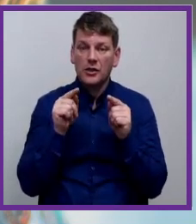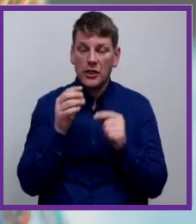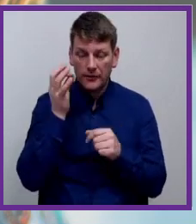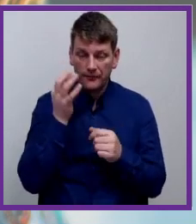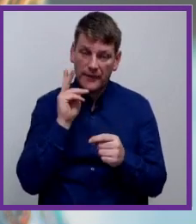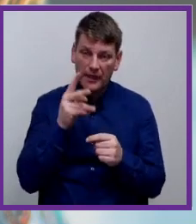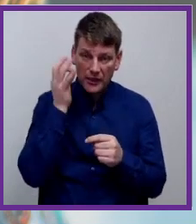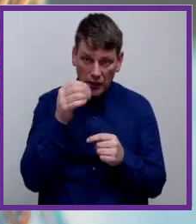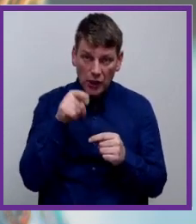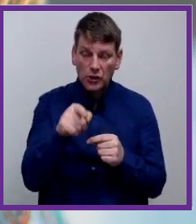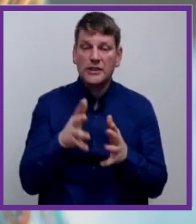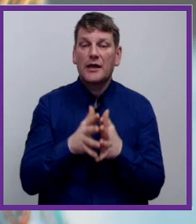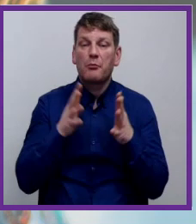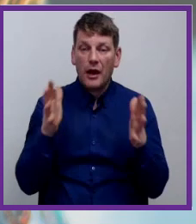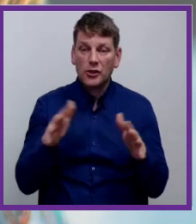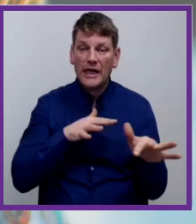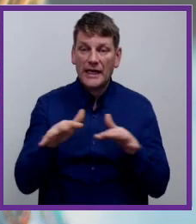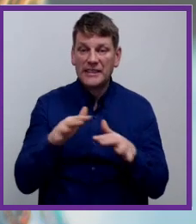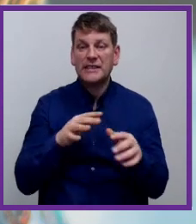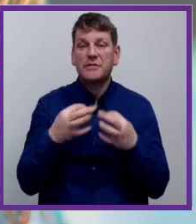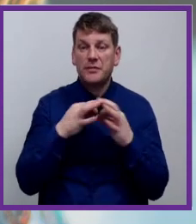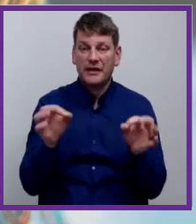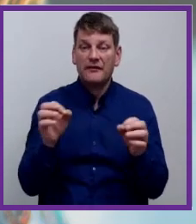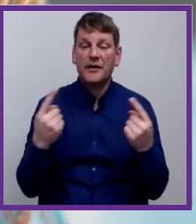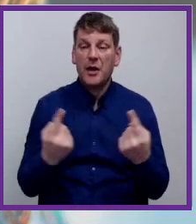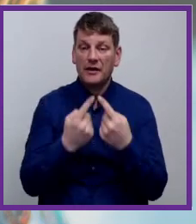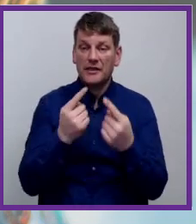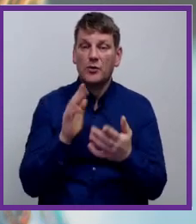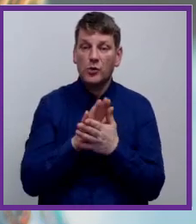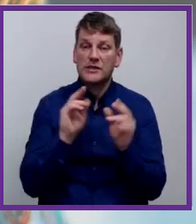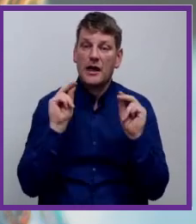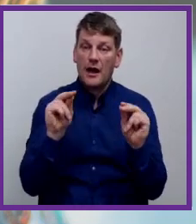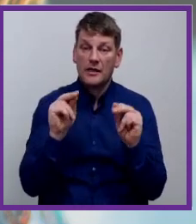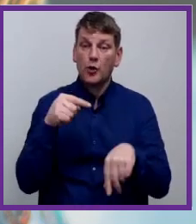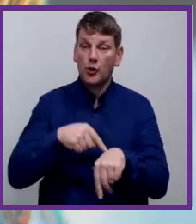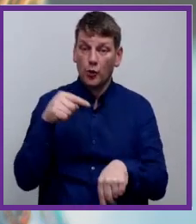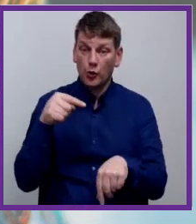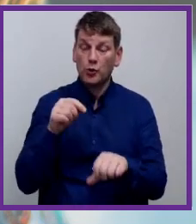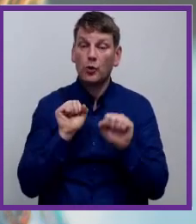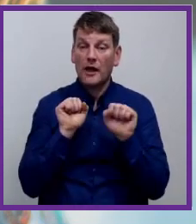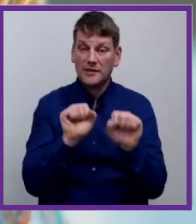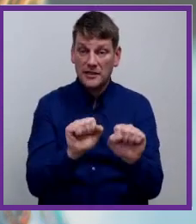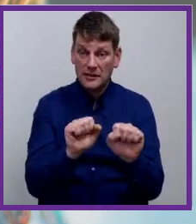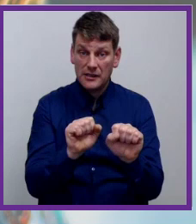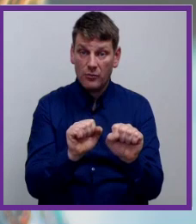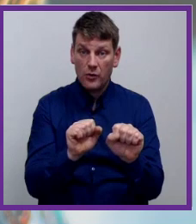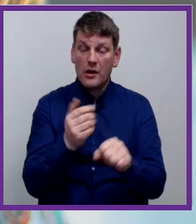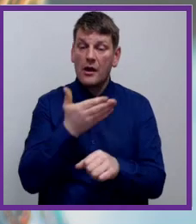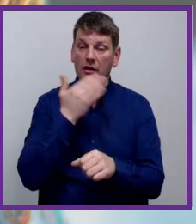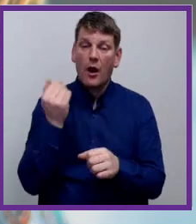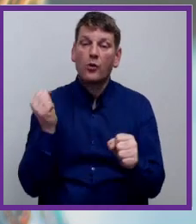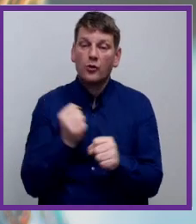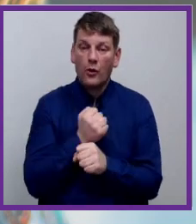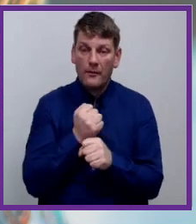tieši tik plaša rīcības brīvība attiecībā uz reliģisko jūtu aizsardzību nav